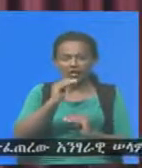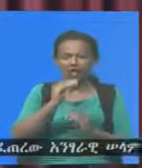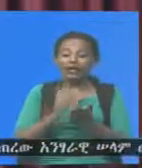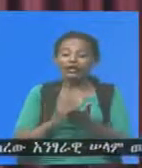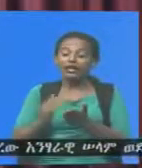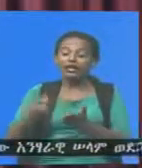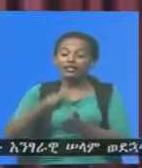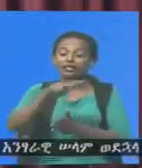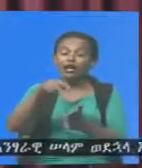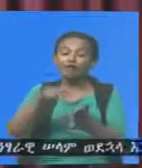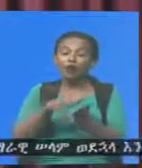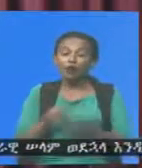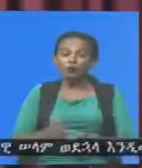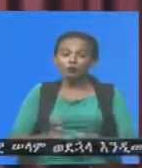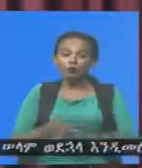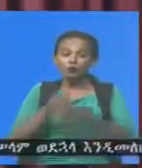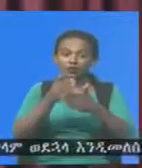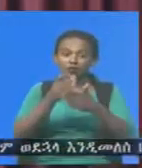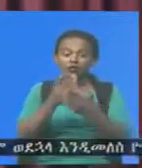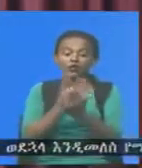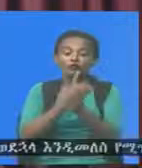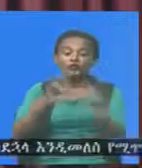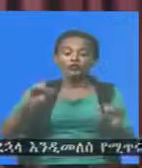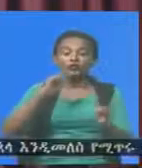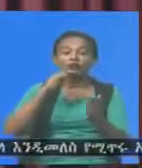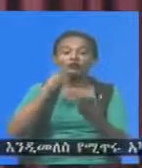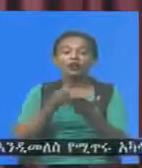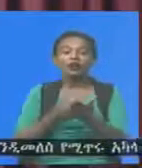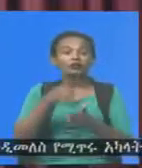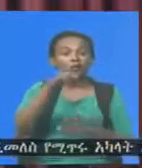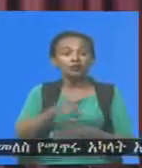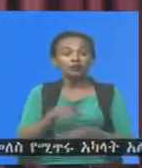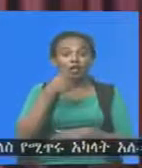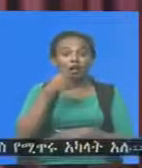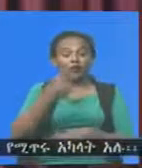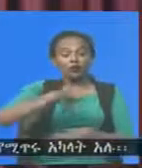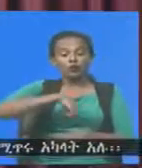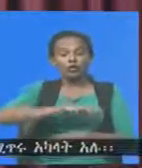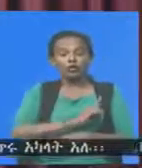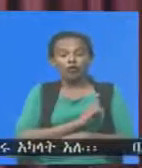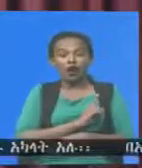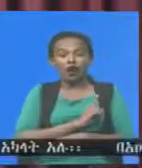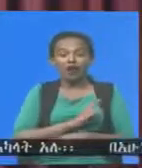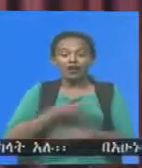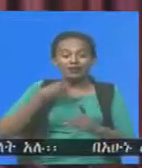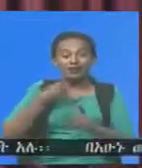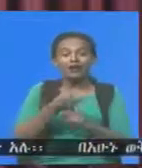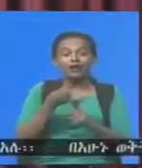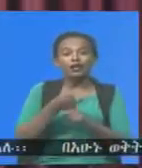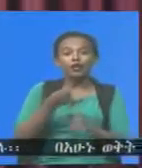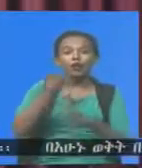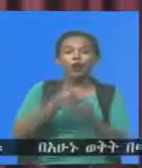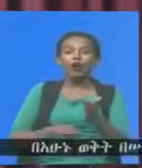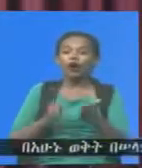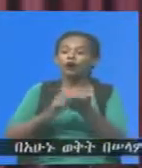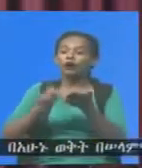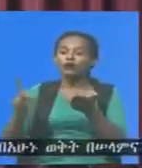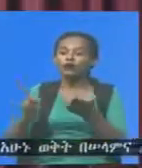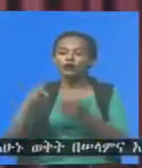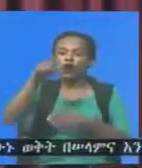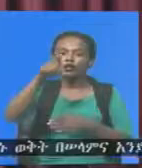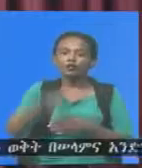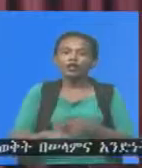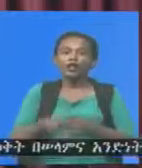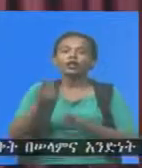ገለልተኛ ተቋም ገንብተን ፍትህ ማረጋጋት አለብን ላልነው ለኛ ለታገልና ዋጋ ለከፈል አስፈላጊ እርምጃ